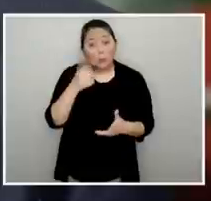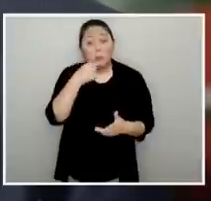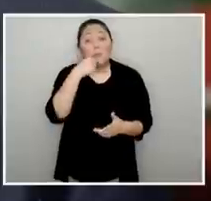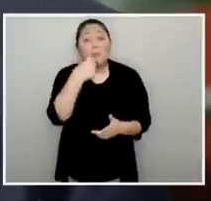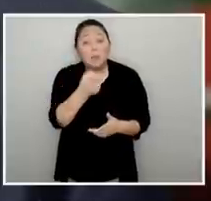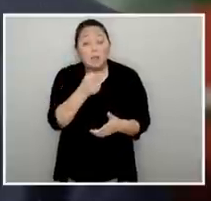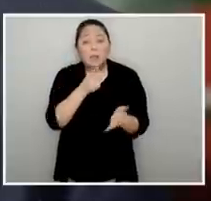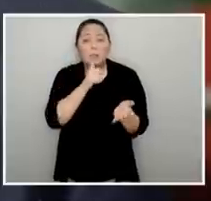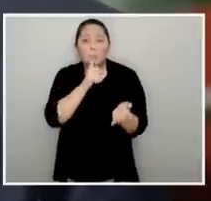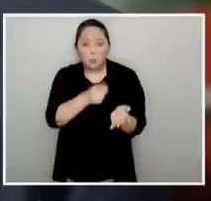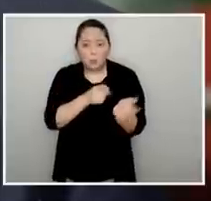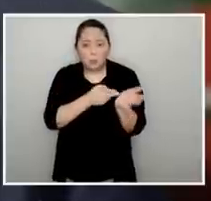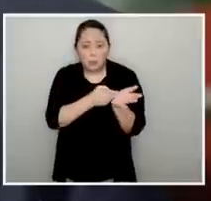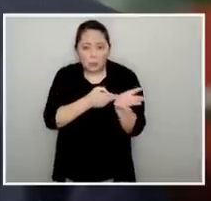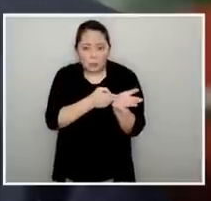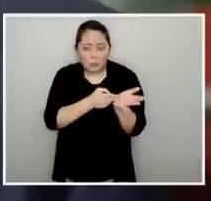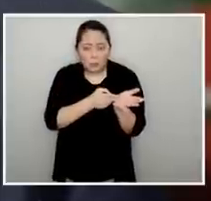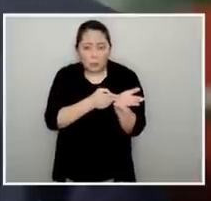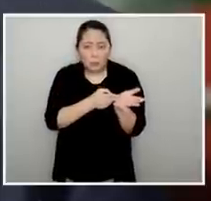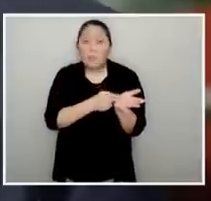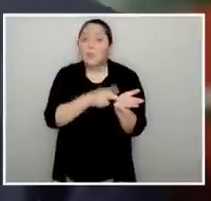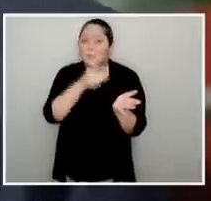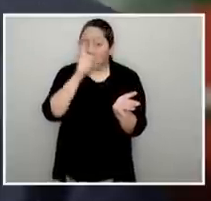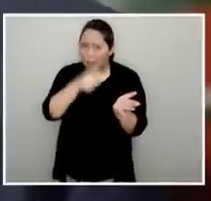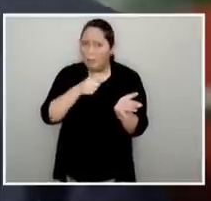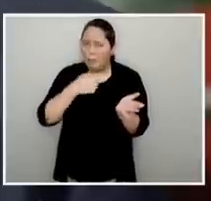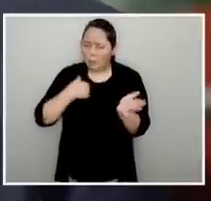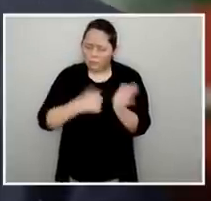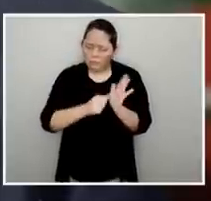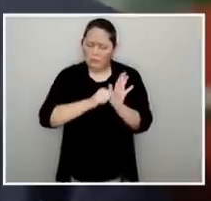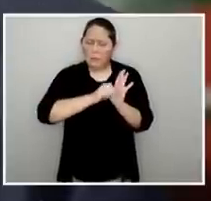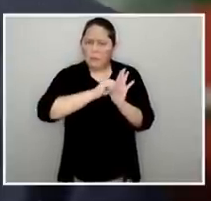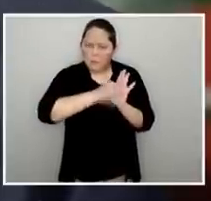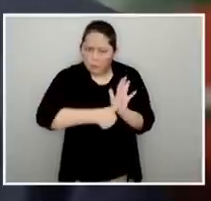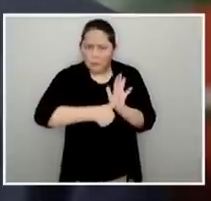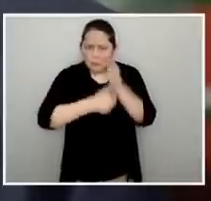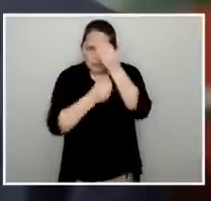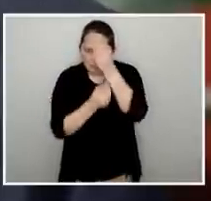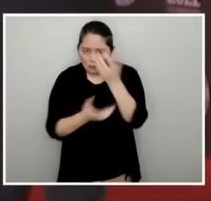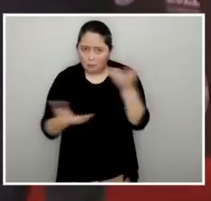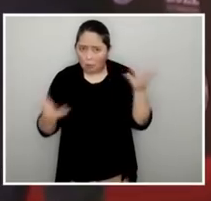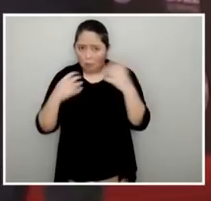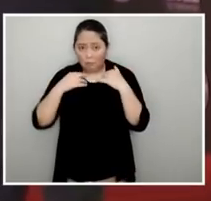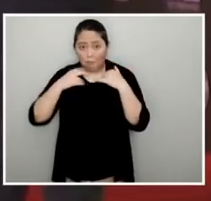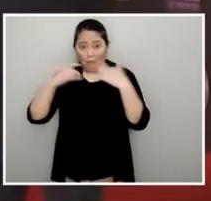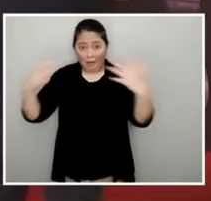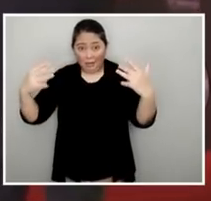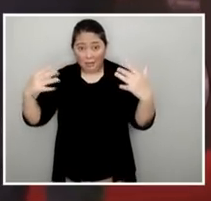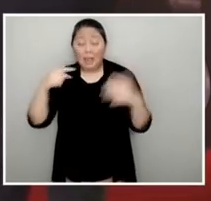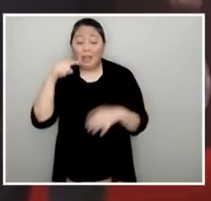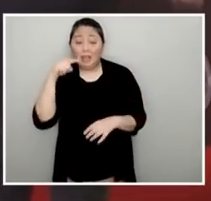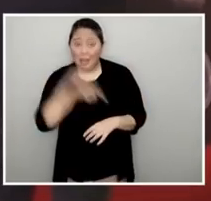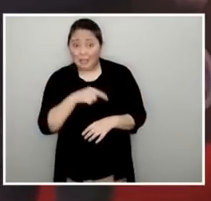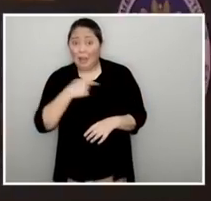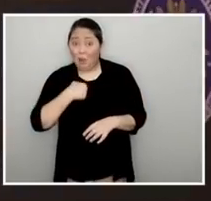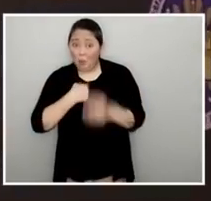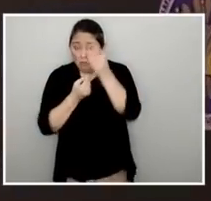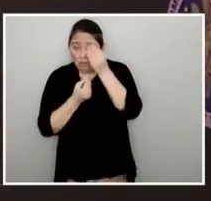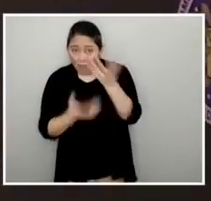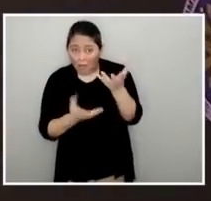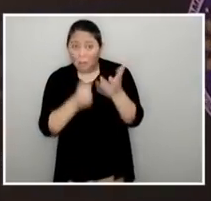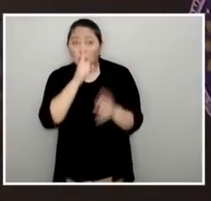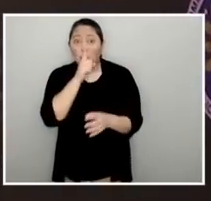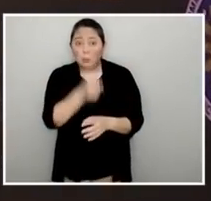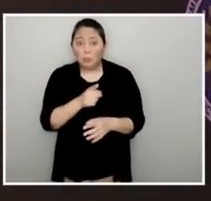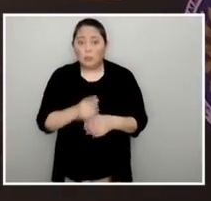you have to have a force to impress to the audience that this is the truth. Ang iba, gusto pa siyang